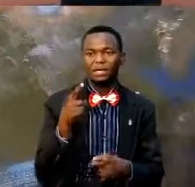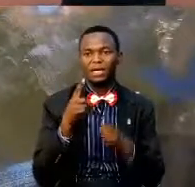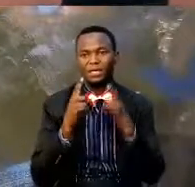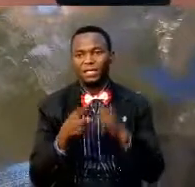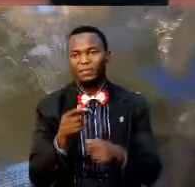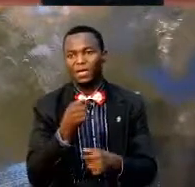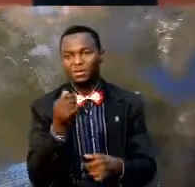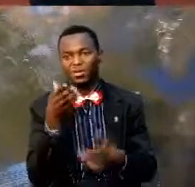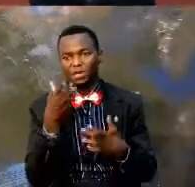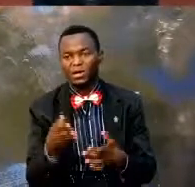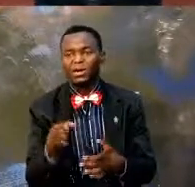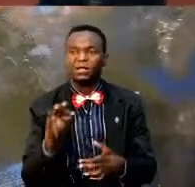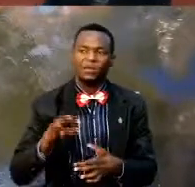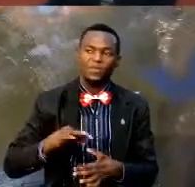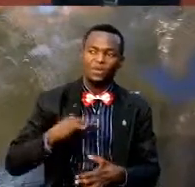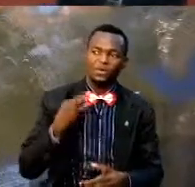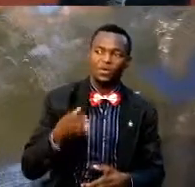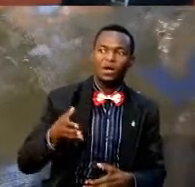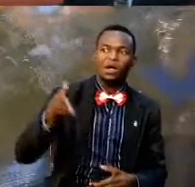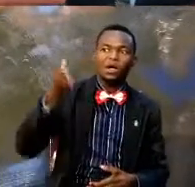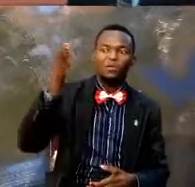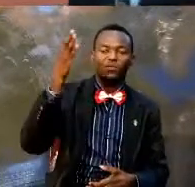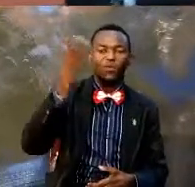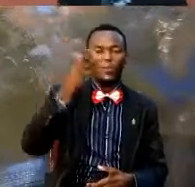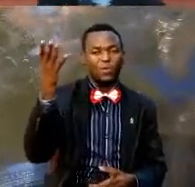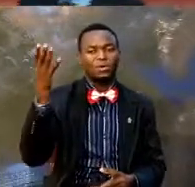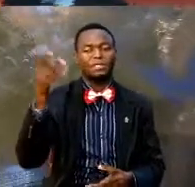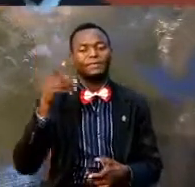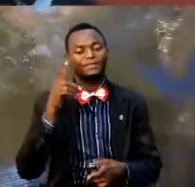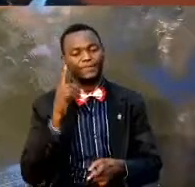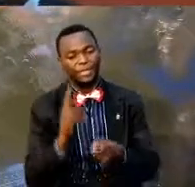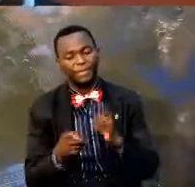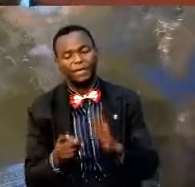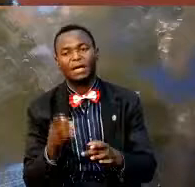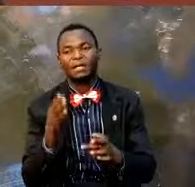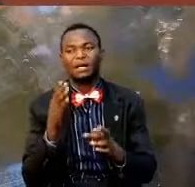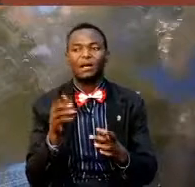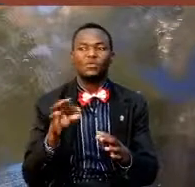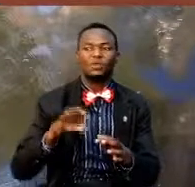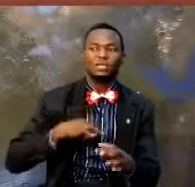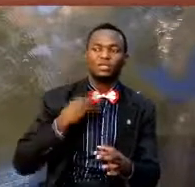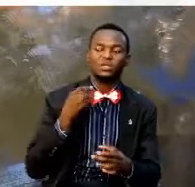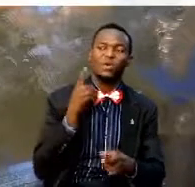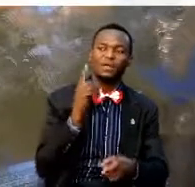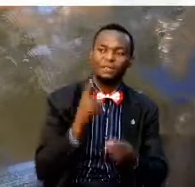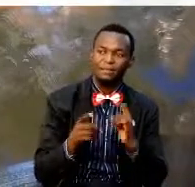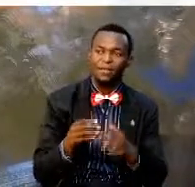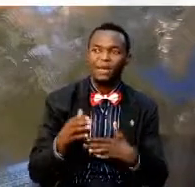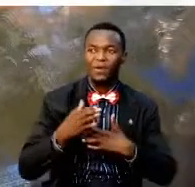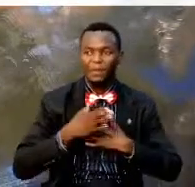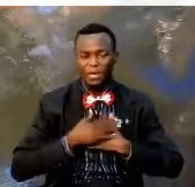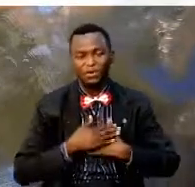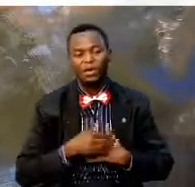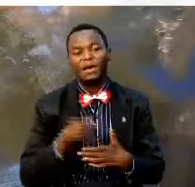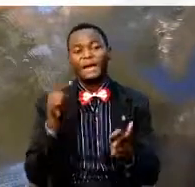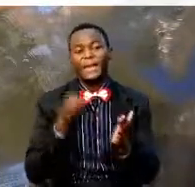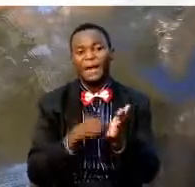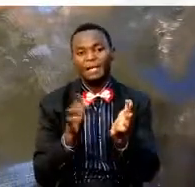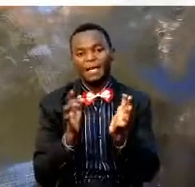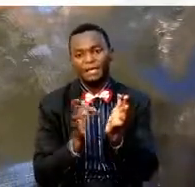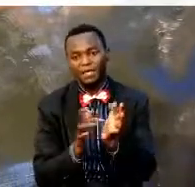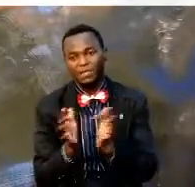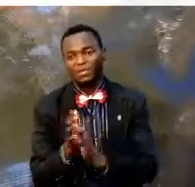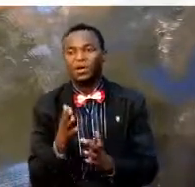leo hapo kwenye vituo, huko uliko popote, tembea. Hata kama ulishajitoa, tembea tu wapendwa, maana Yesu